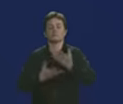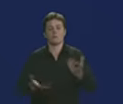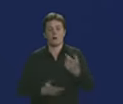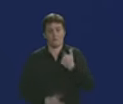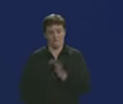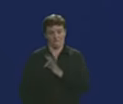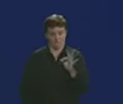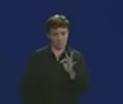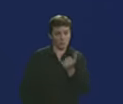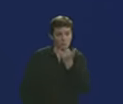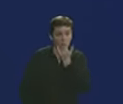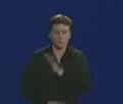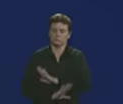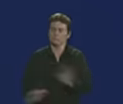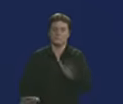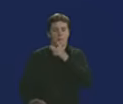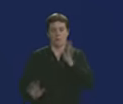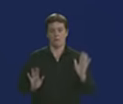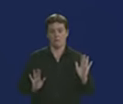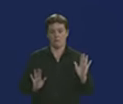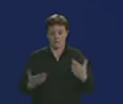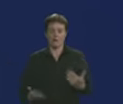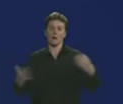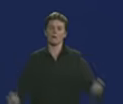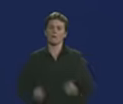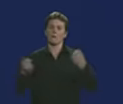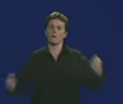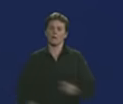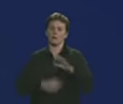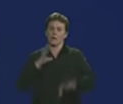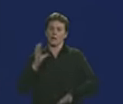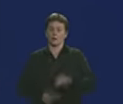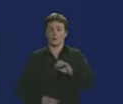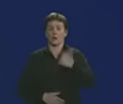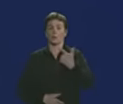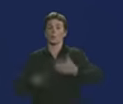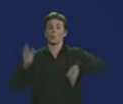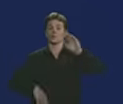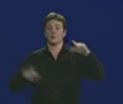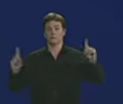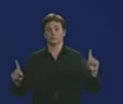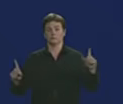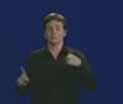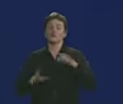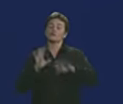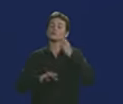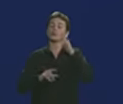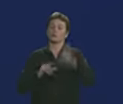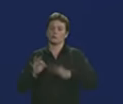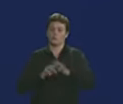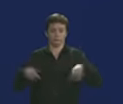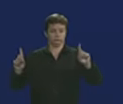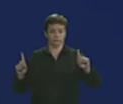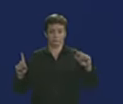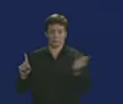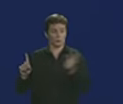pas le droit à l'erreur et que dans cette campagne, les deux candidats que vous avez choisis pour le deuxième tour ont